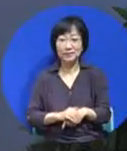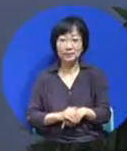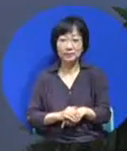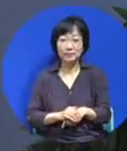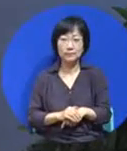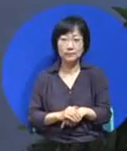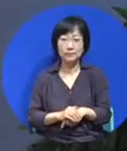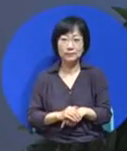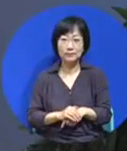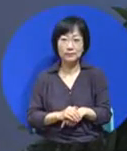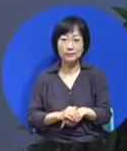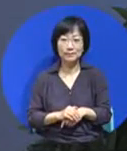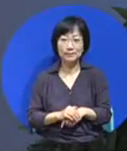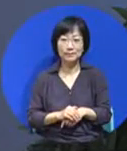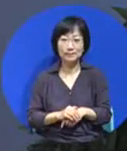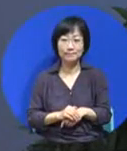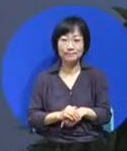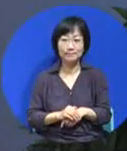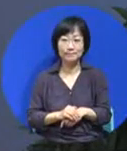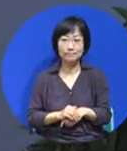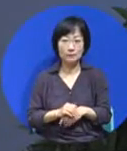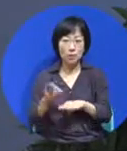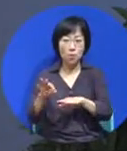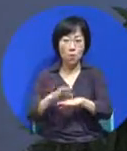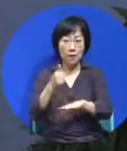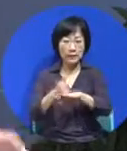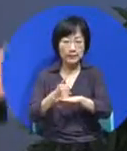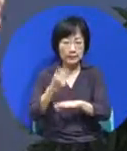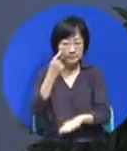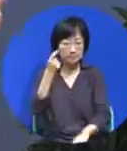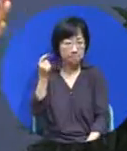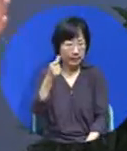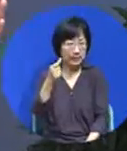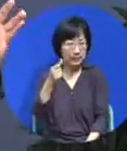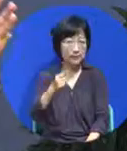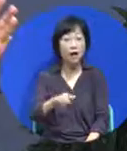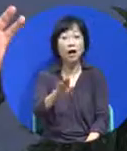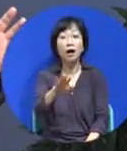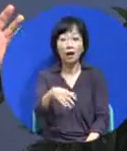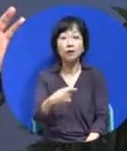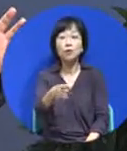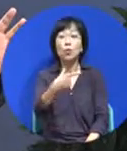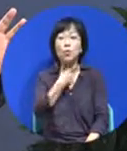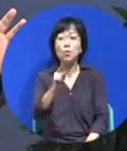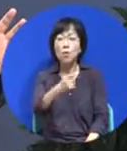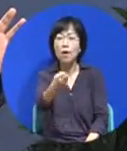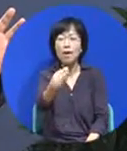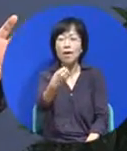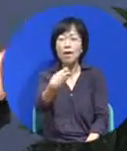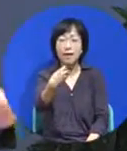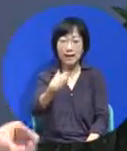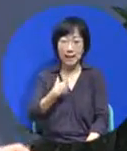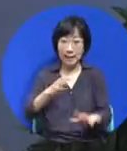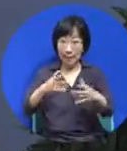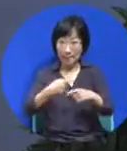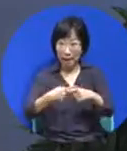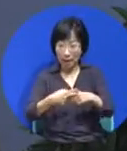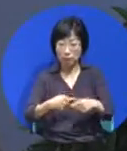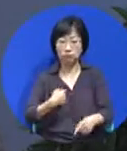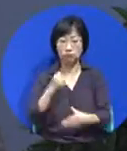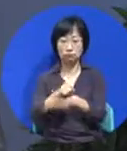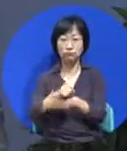왕이 마음을 먹고 말해라. 나라 절반이나 주겠다. So the king really places it in his heart and he